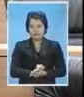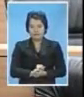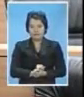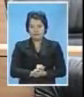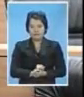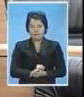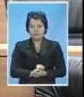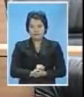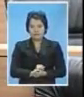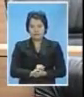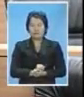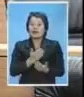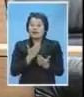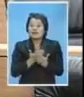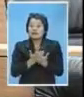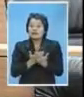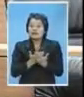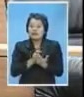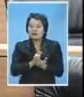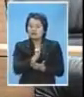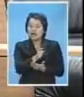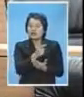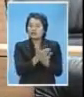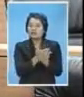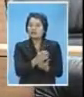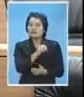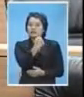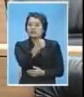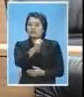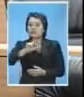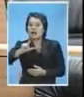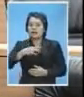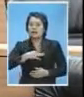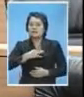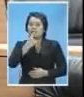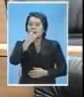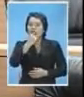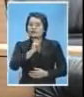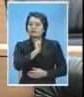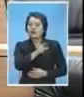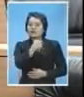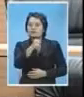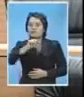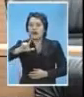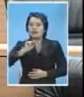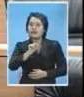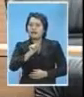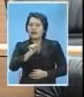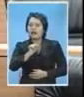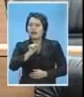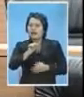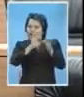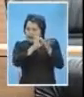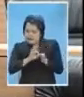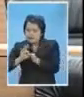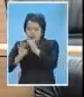ถ้าหากจะต้องมีการจ่ายเงิน10ล้านบาทให้กับกลุ่มเสื้อแดงนี้ท่านจะครอบคลุมไปถึงในกรณีกรี